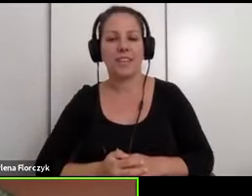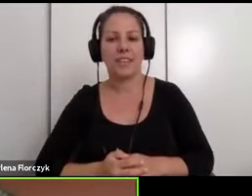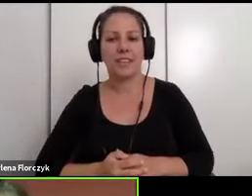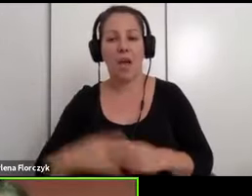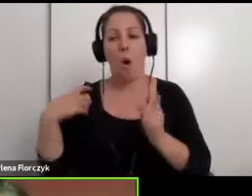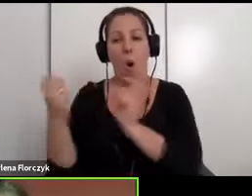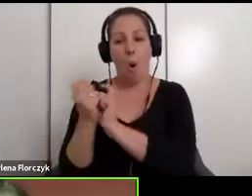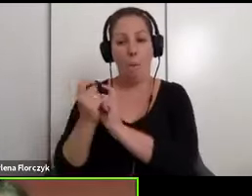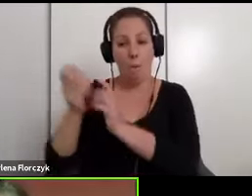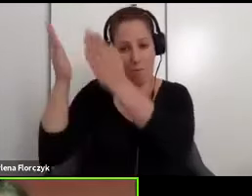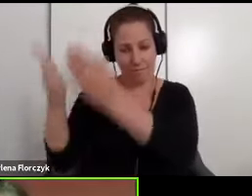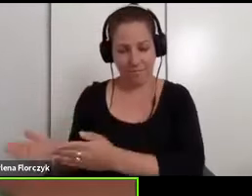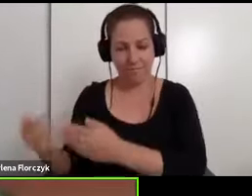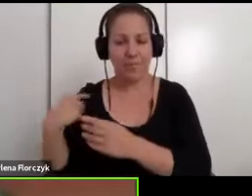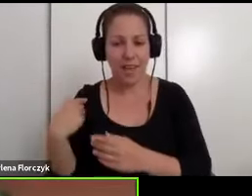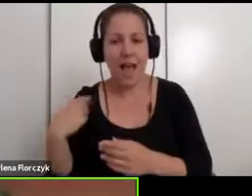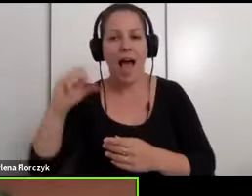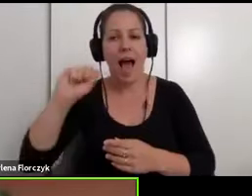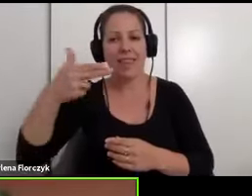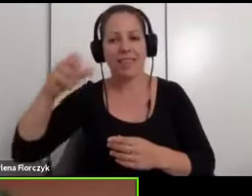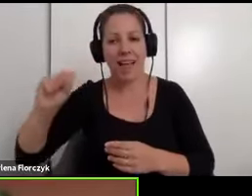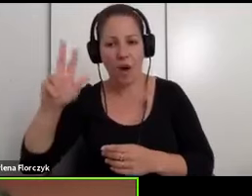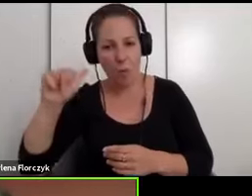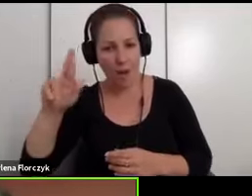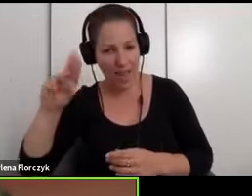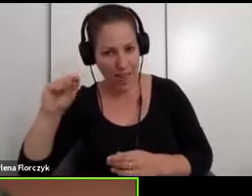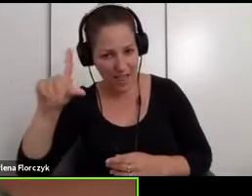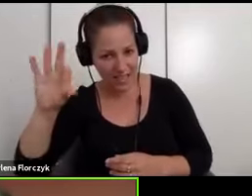Obok mnie Anna Kurelska.